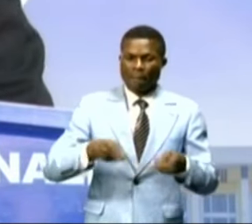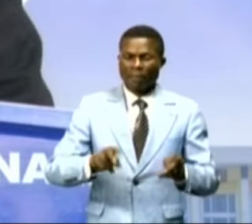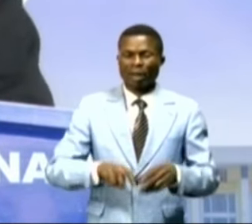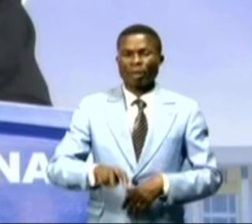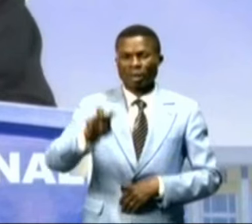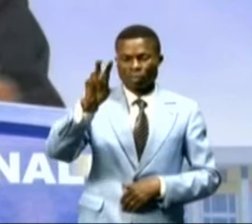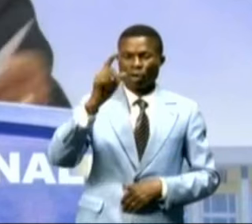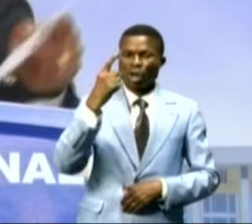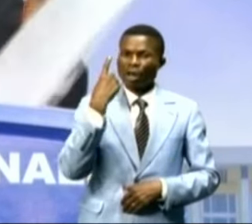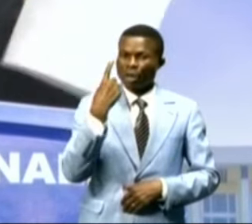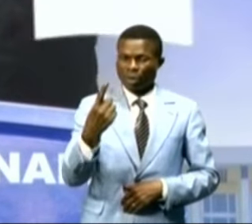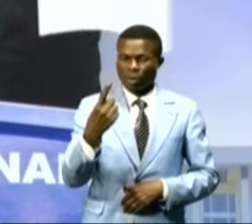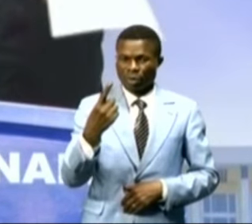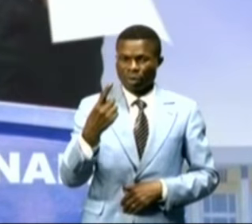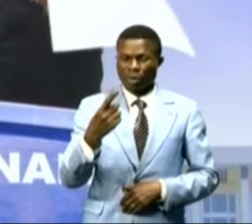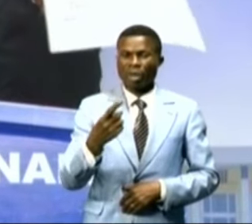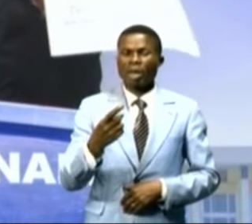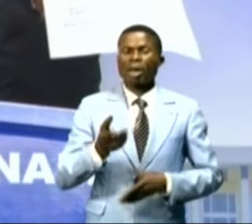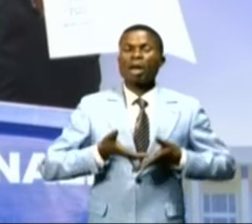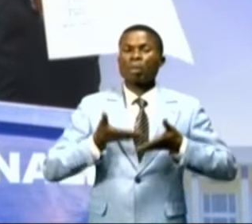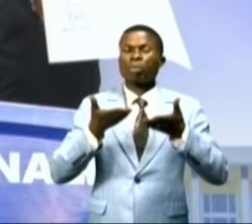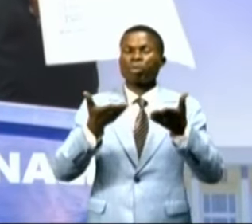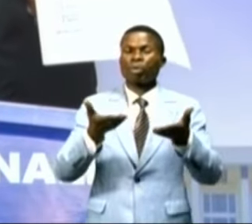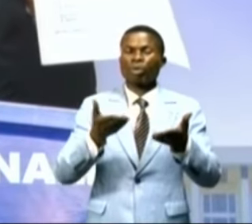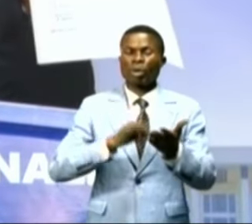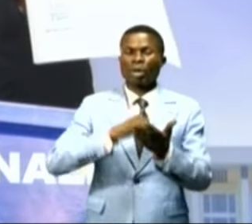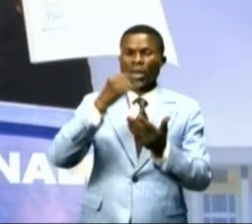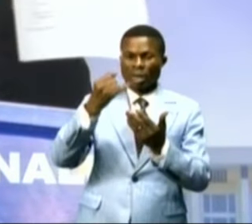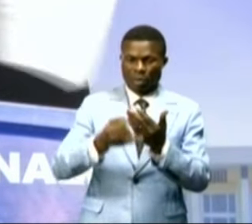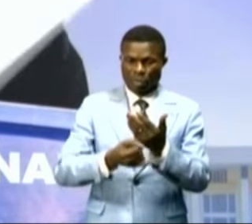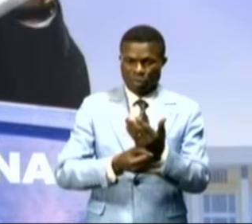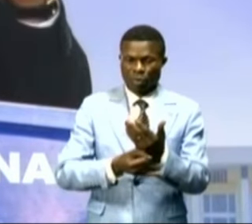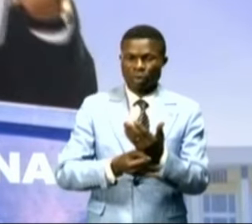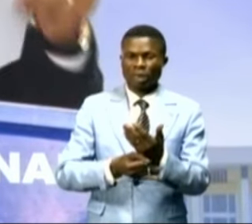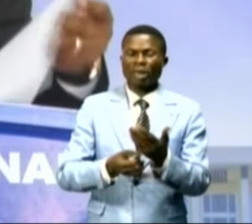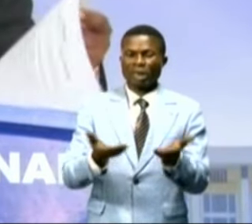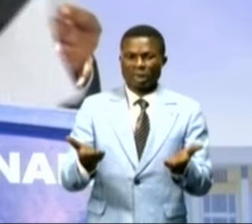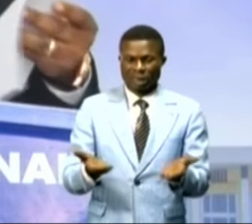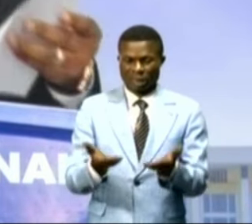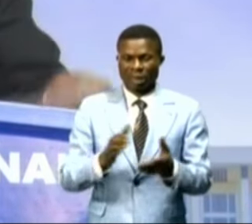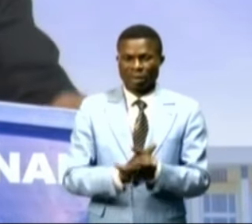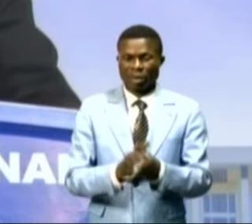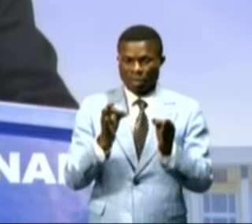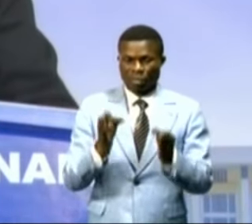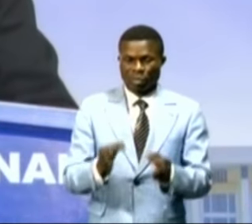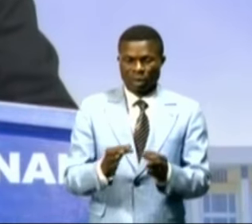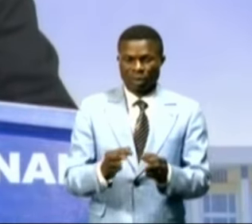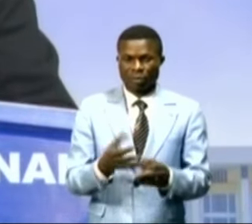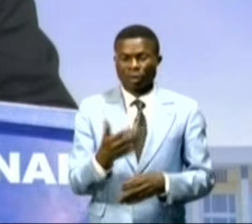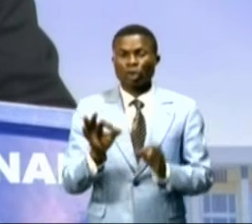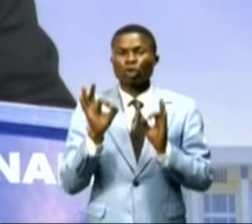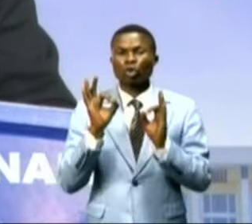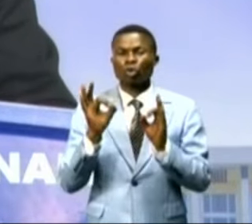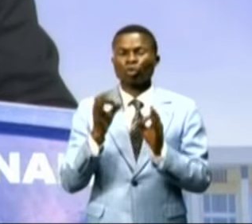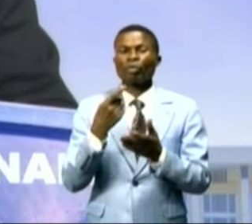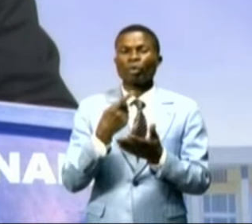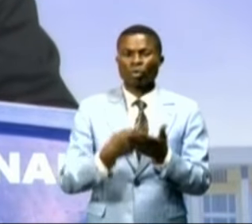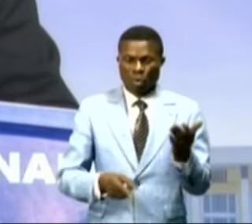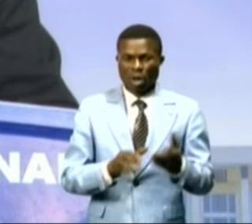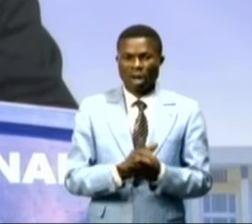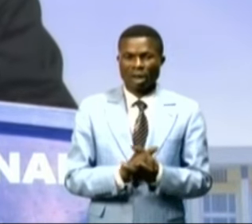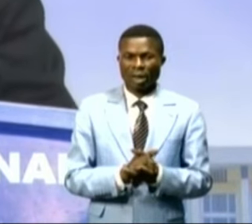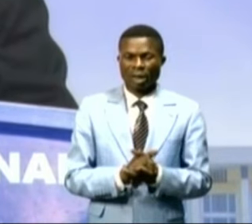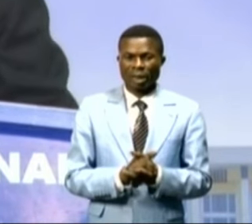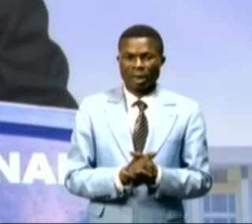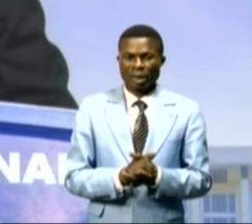seul qui a été proposé d'ailleurs comme projet par les services, seulement que la nouveauté a été